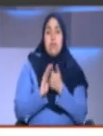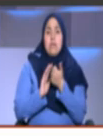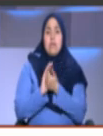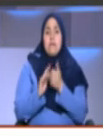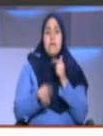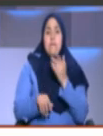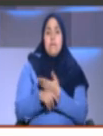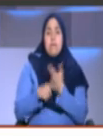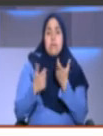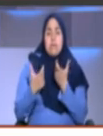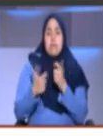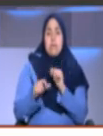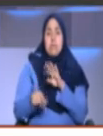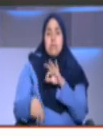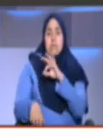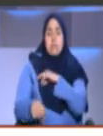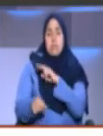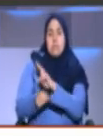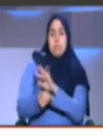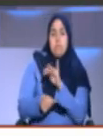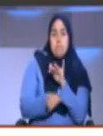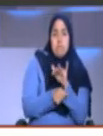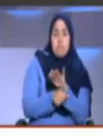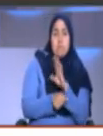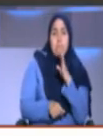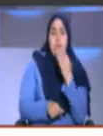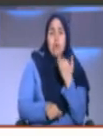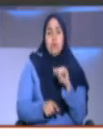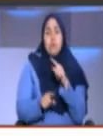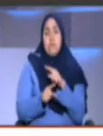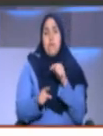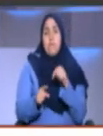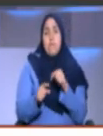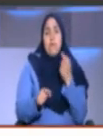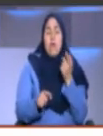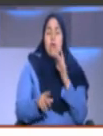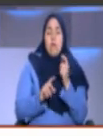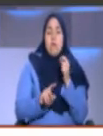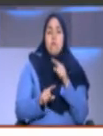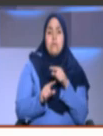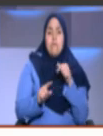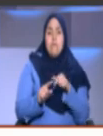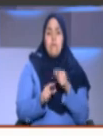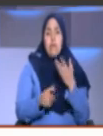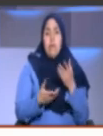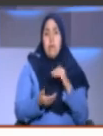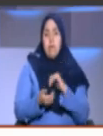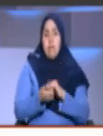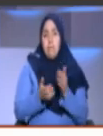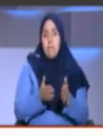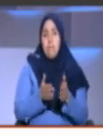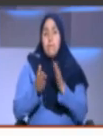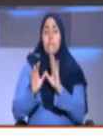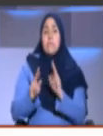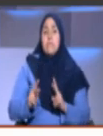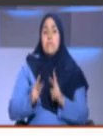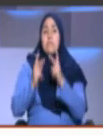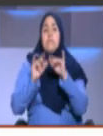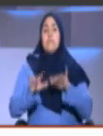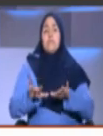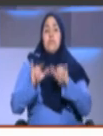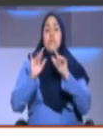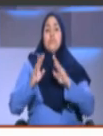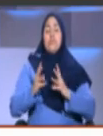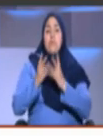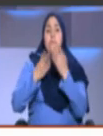نحو 4.5% او 5%، ايضا تنميه شامله عمرانيه لسيناء.